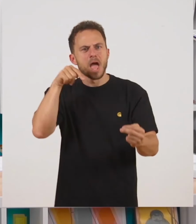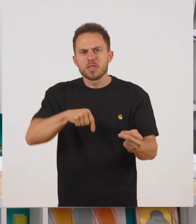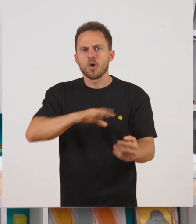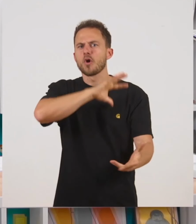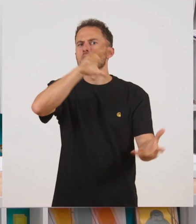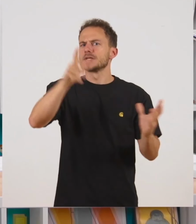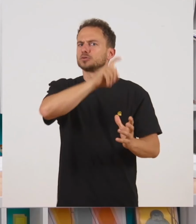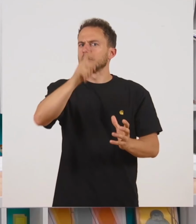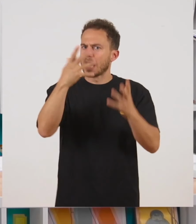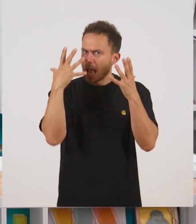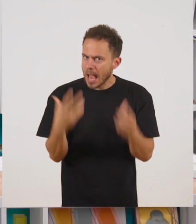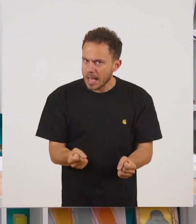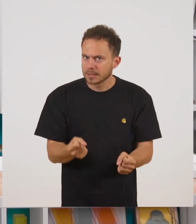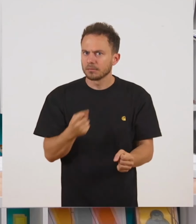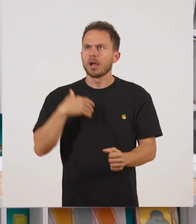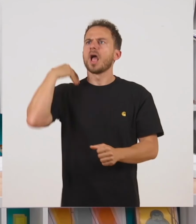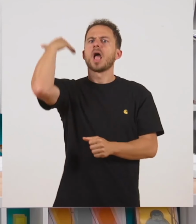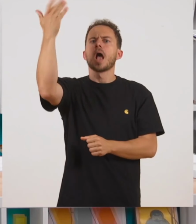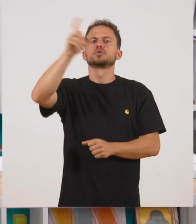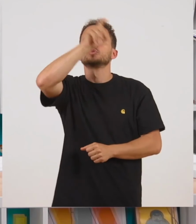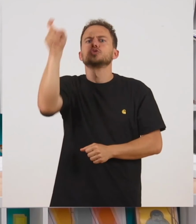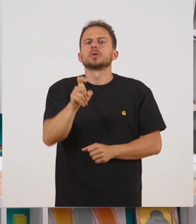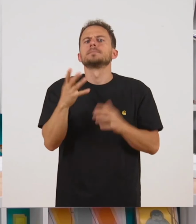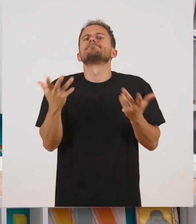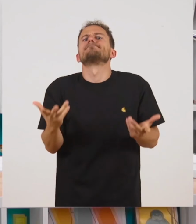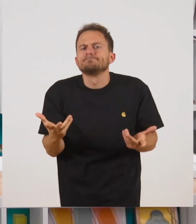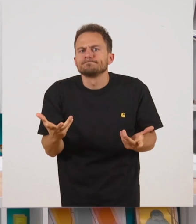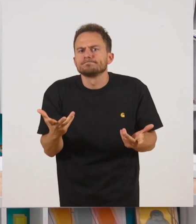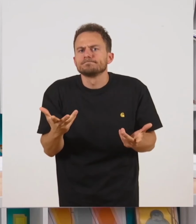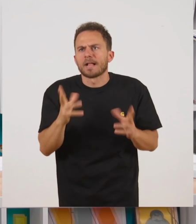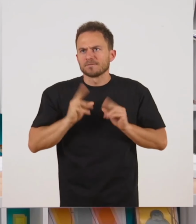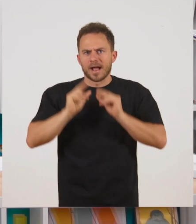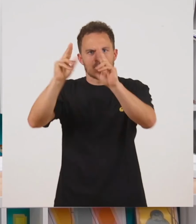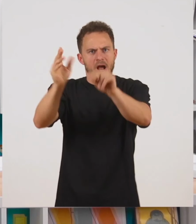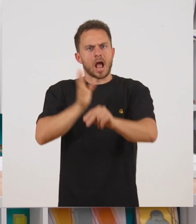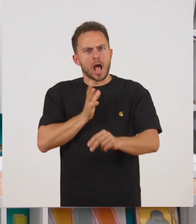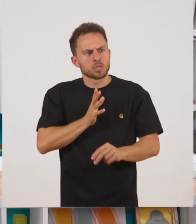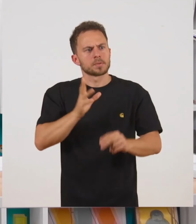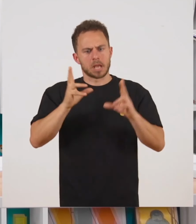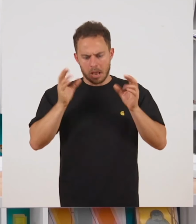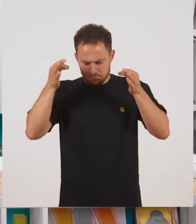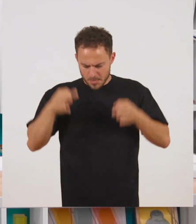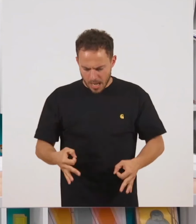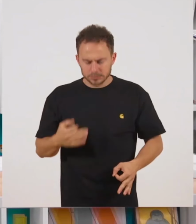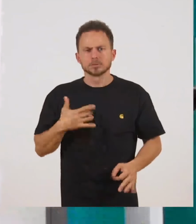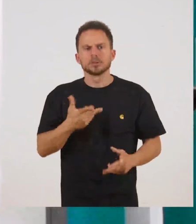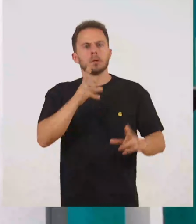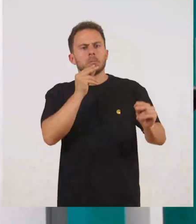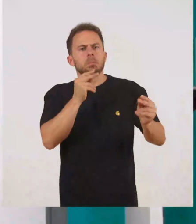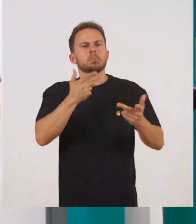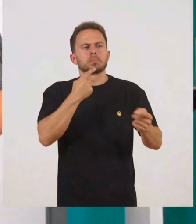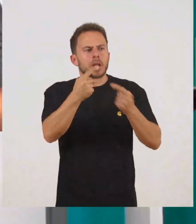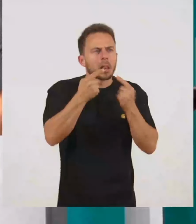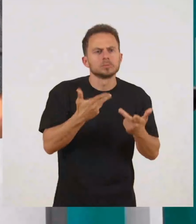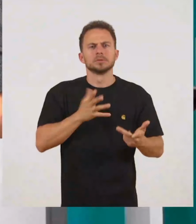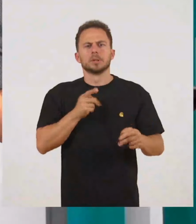έξω από τη γη. Αλλά τι είδους ζωή. Ζωή όπως εμείς. Άνθρωποι που περπατάμε, που δουλεύουμε, που μιλάμε. Θα το